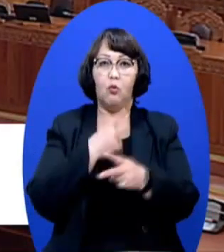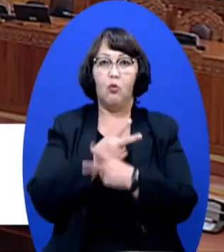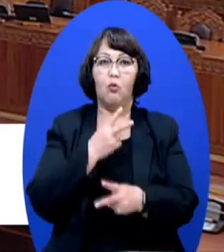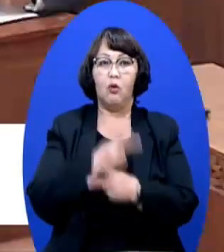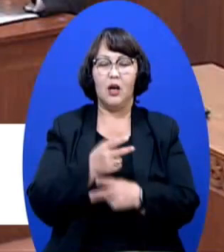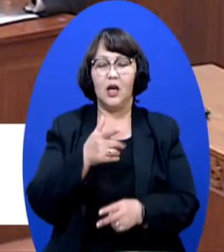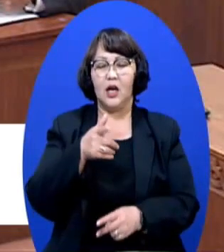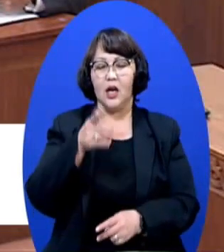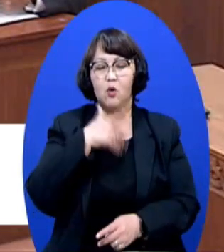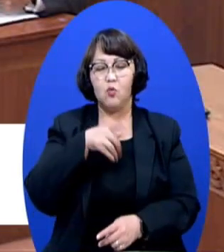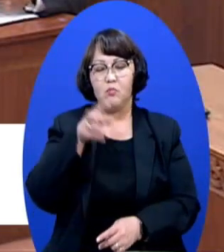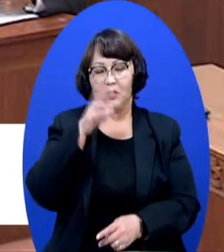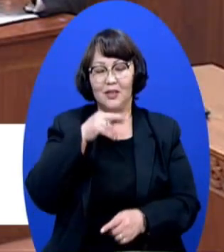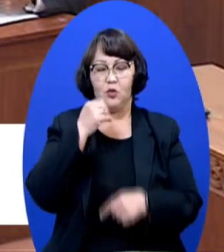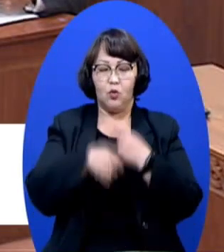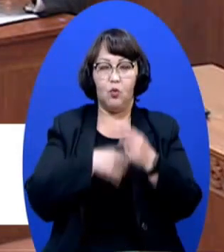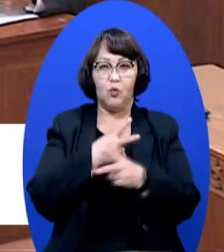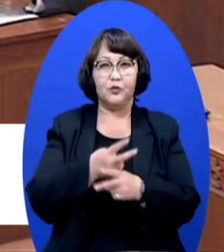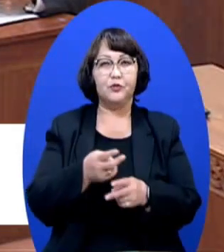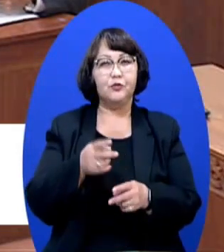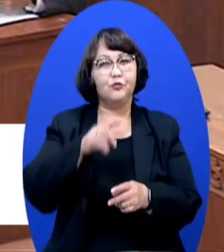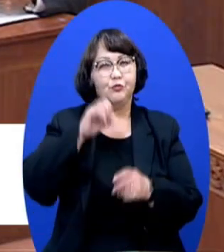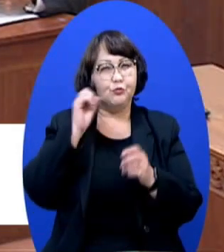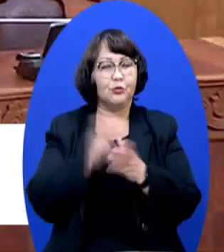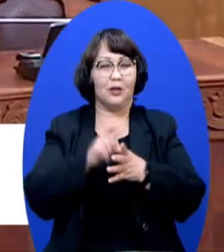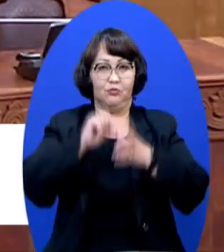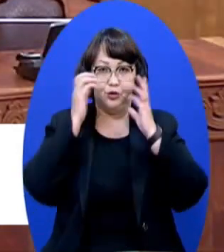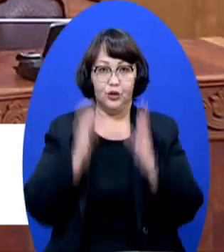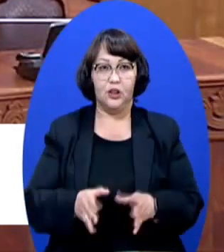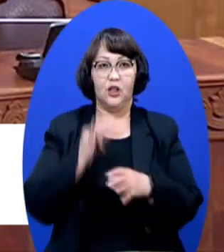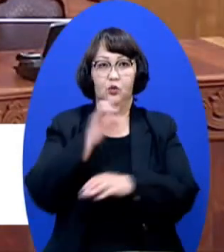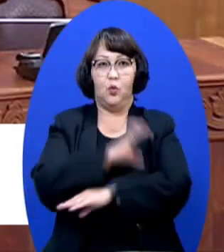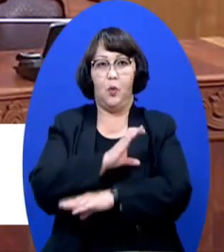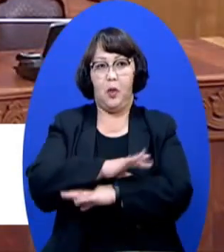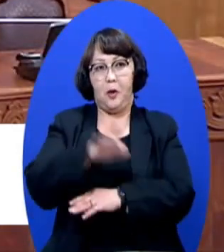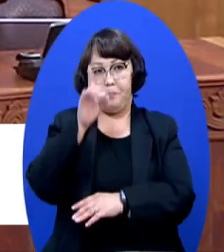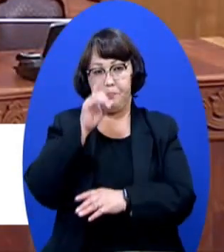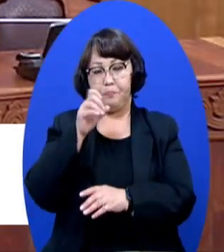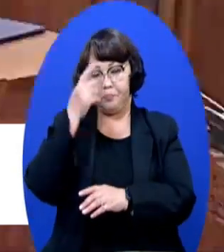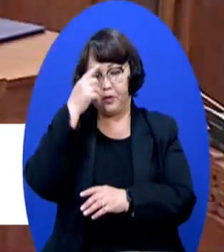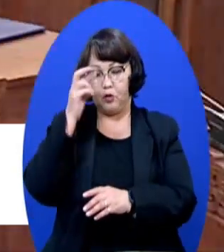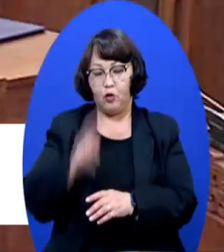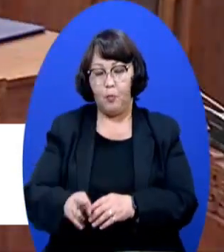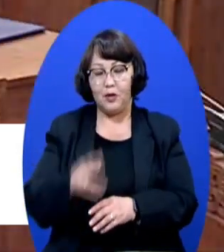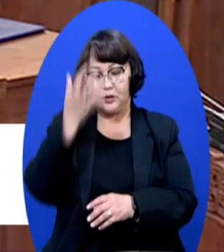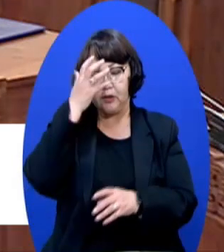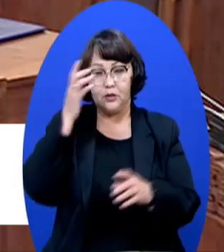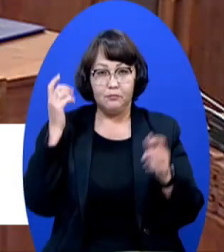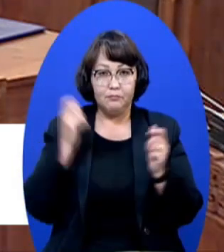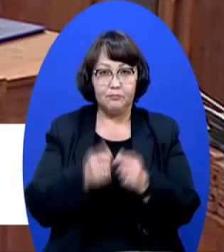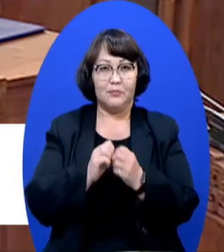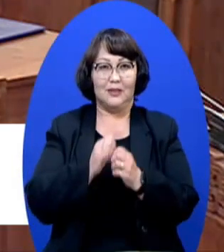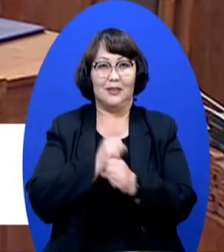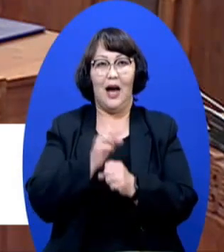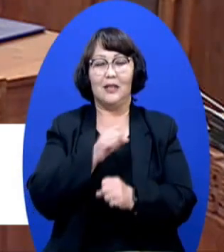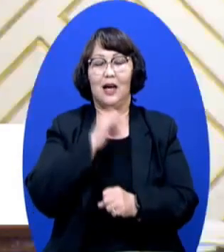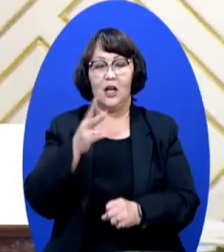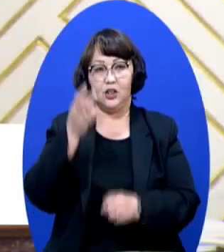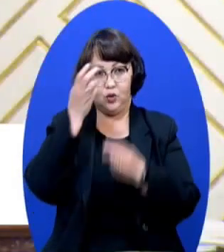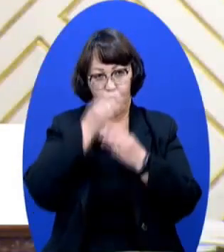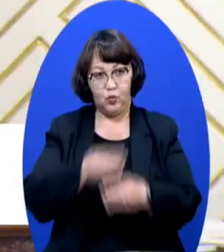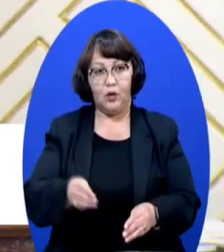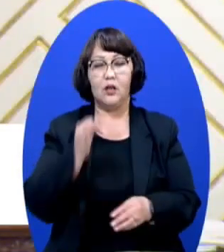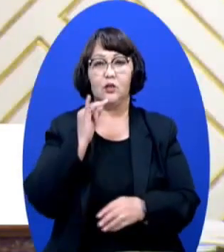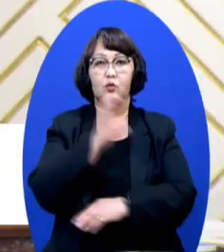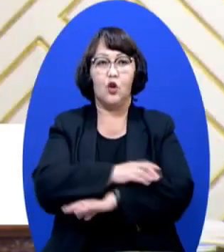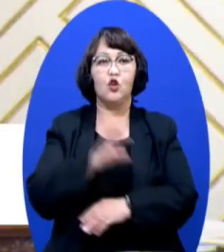өөрчлөлтөөр шийдвэрлсэн нэг чухал асуудал нь их сургуулийн эмнэлэг болж байна. Монгол Японы засгийн газрын гэрээгээр байгуулсан анхны шинжилх ухааны их сургуулийн эмнэлэг нь Японы